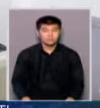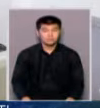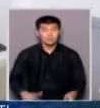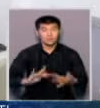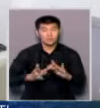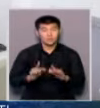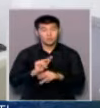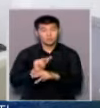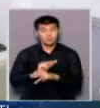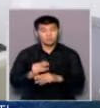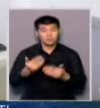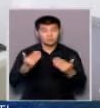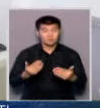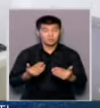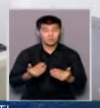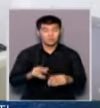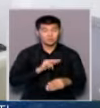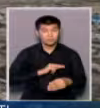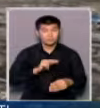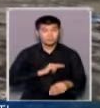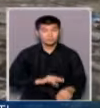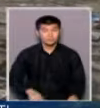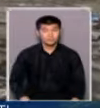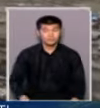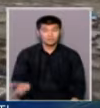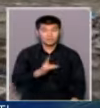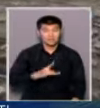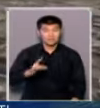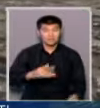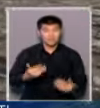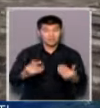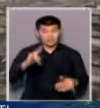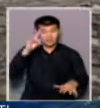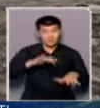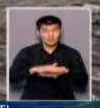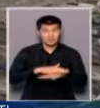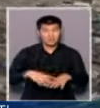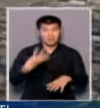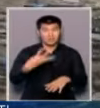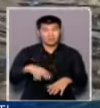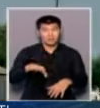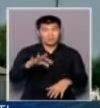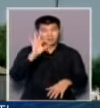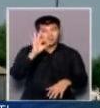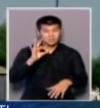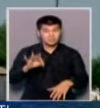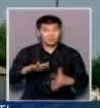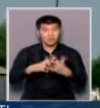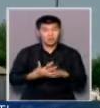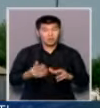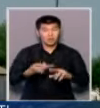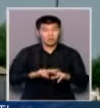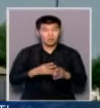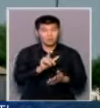қашықтықтан оқыту мәселесі бойынша. Республика бойынша Қазақстан халқының 40% ауыл тұрғыны. Сондықтан ауыл